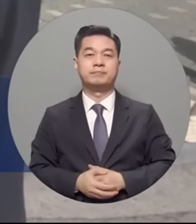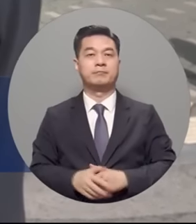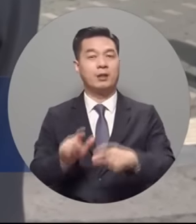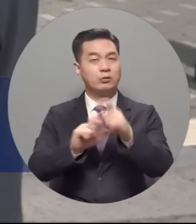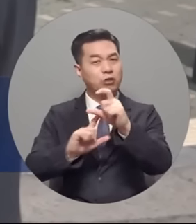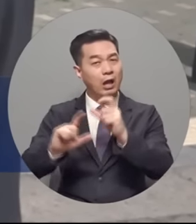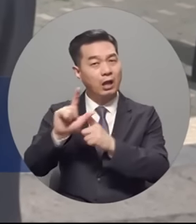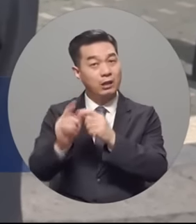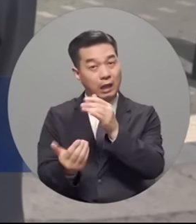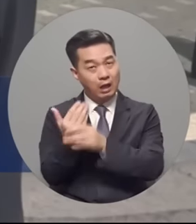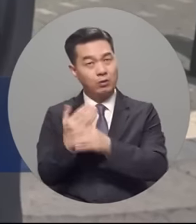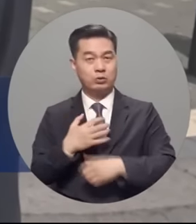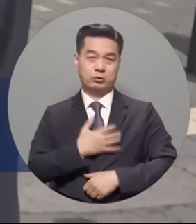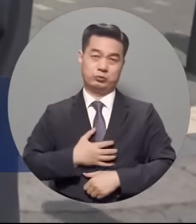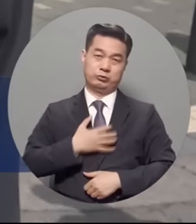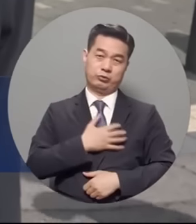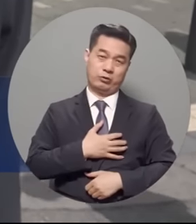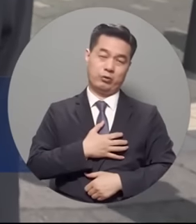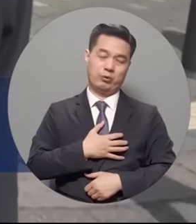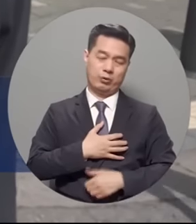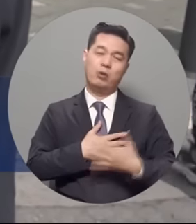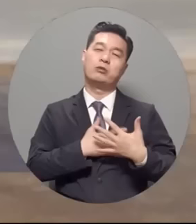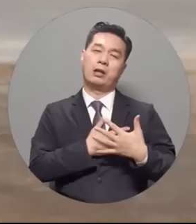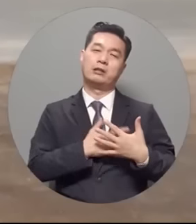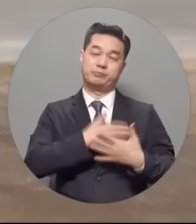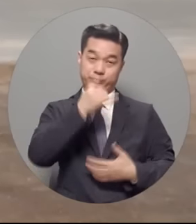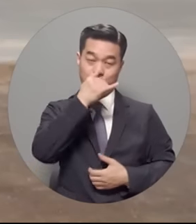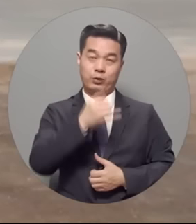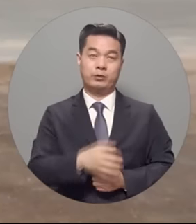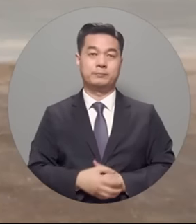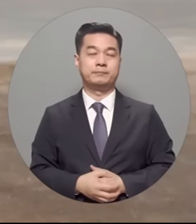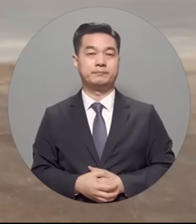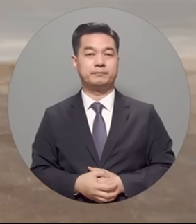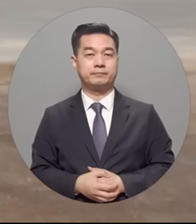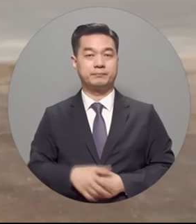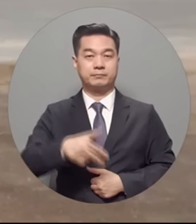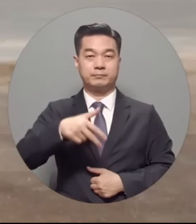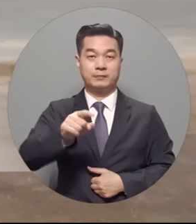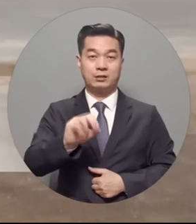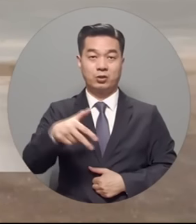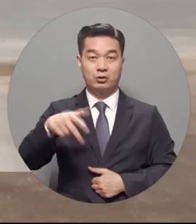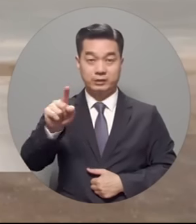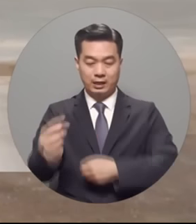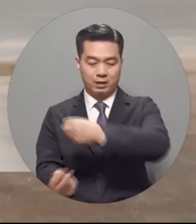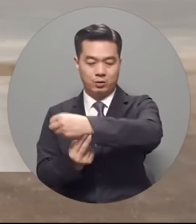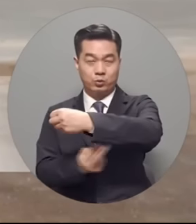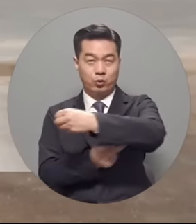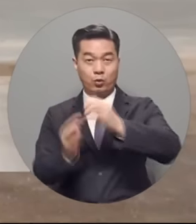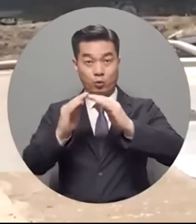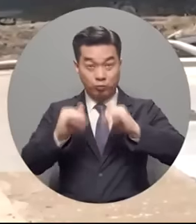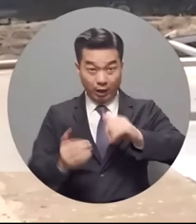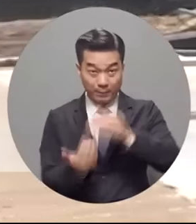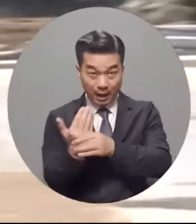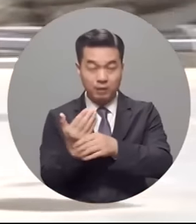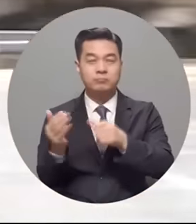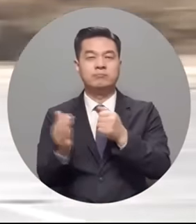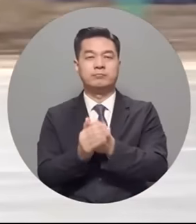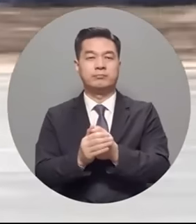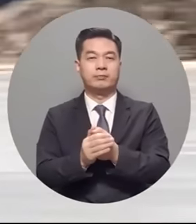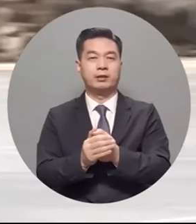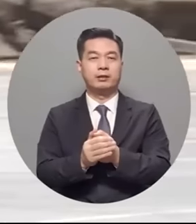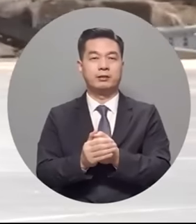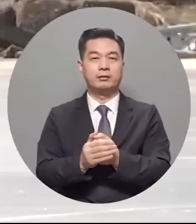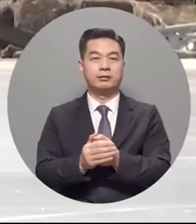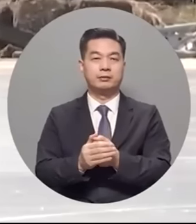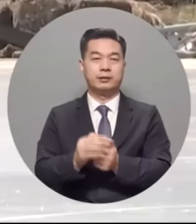사고가 나지 않을까 저는 내심 이제 불안한 거죠. 정자교 붕괴 사고는 2021년 중대재해처벌법이